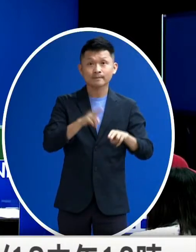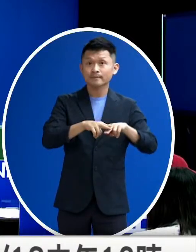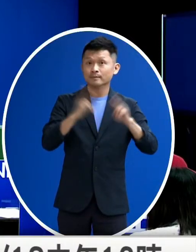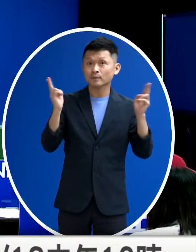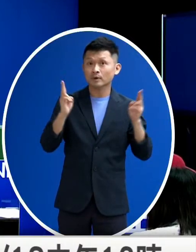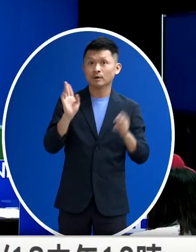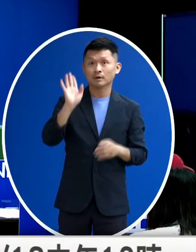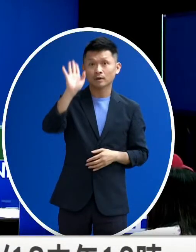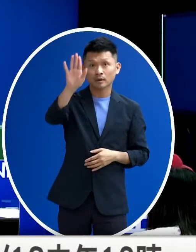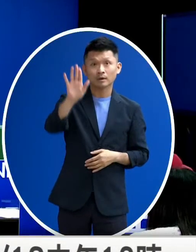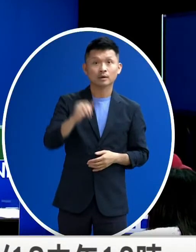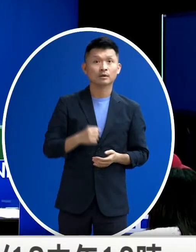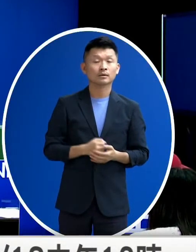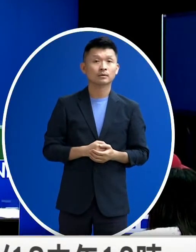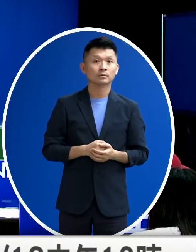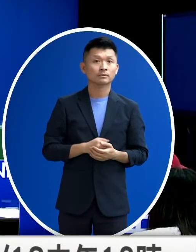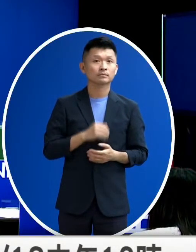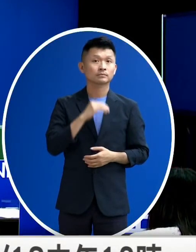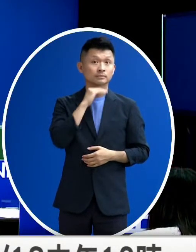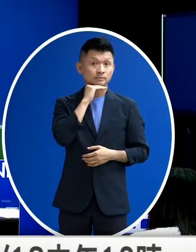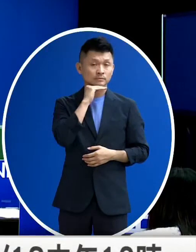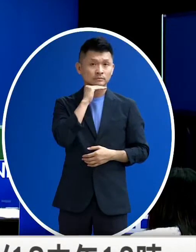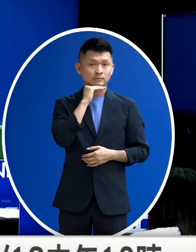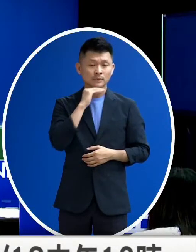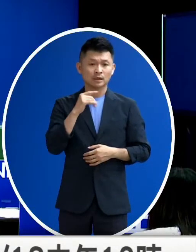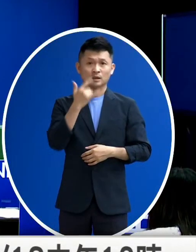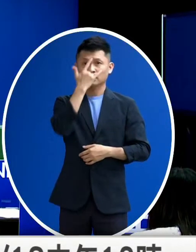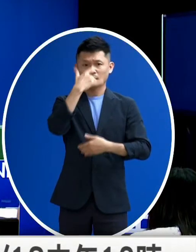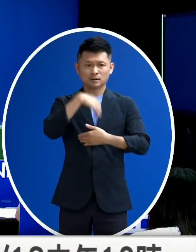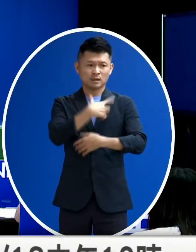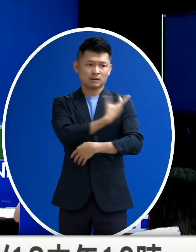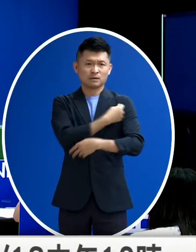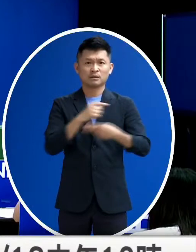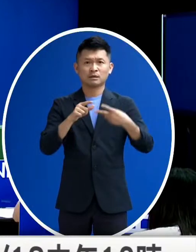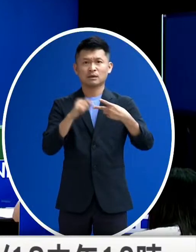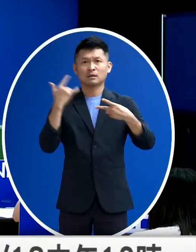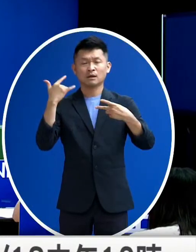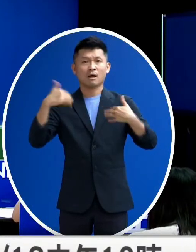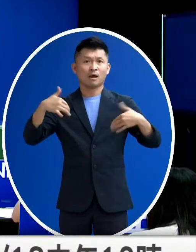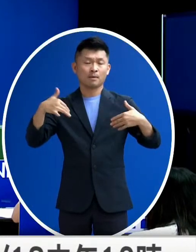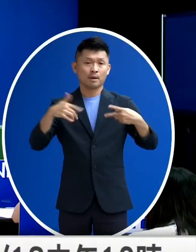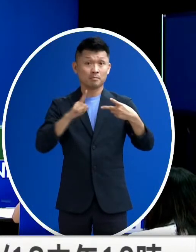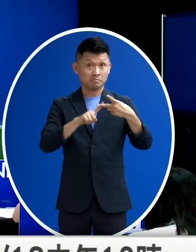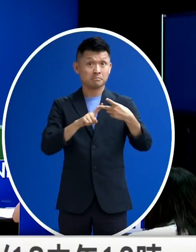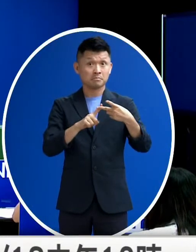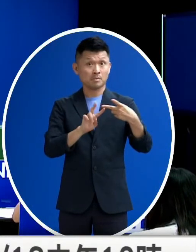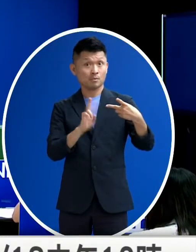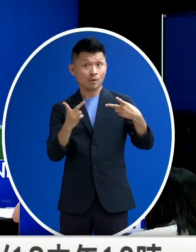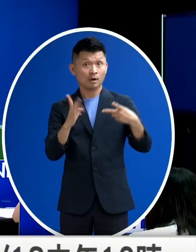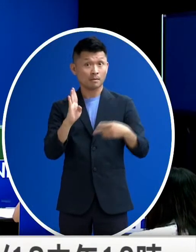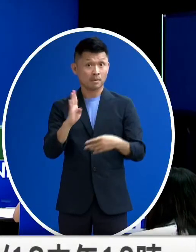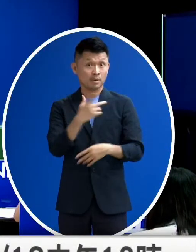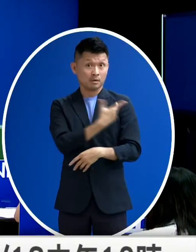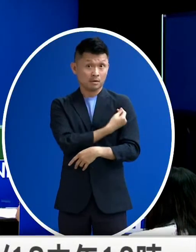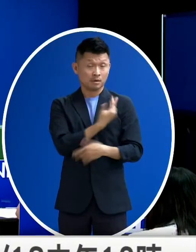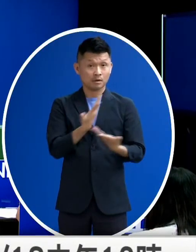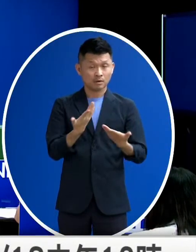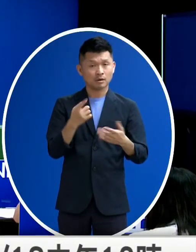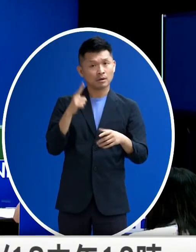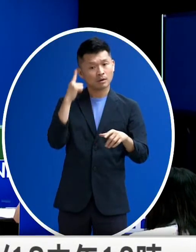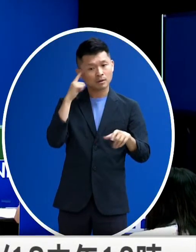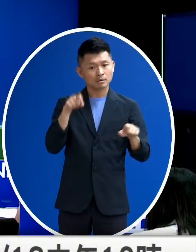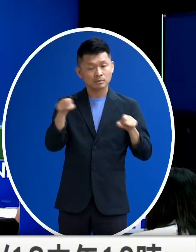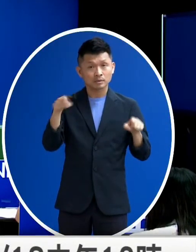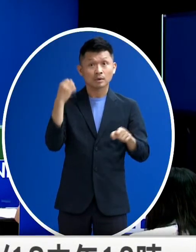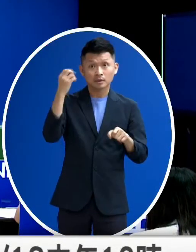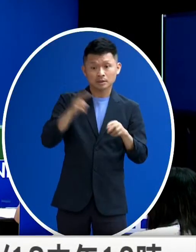面有可能混给那个等不到第二剂莫德纳的来混打？那这个 BNT 还有没有其他的规划继续向下开放？然